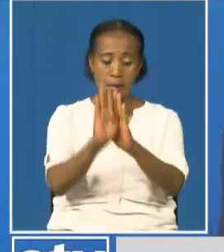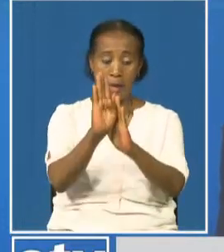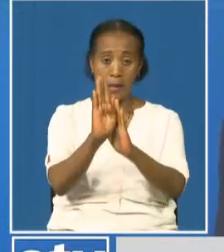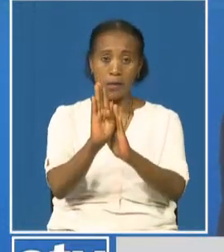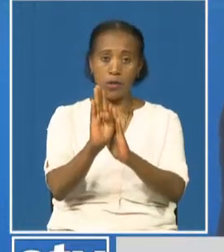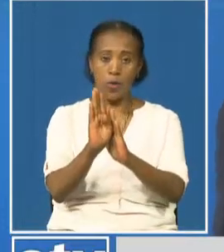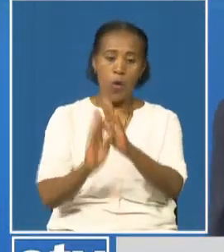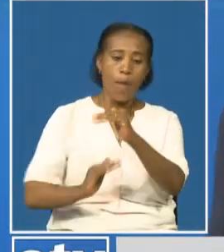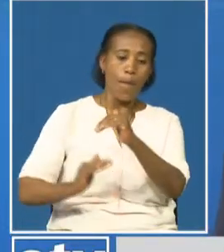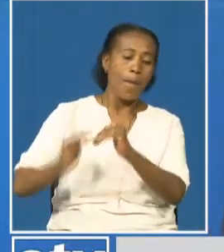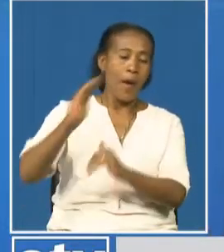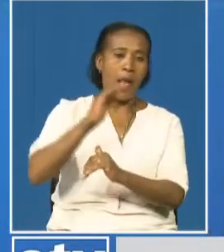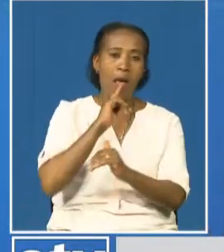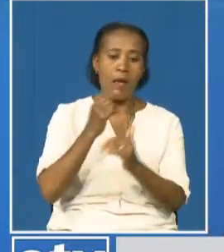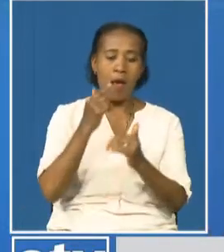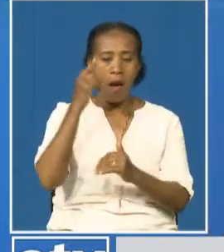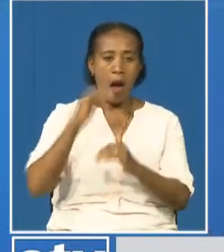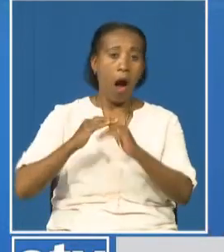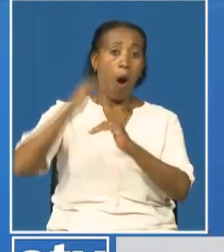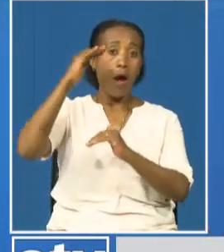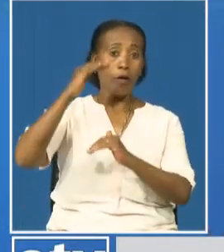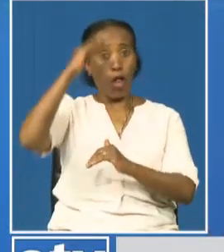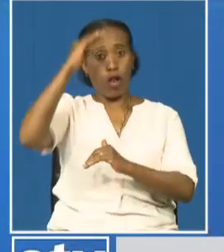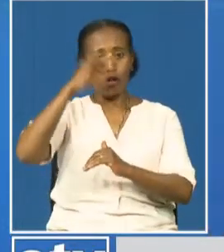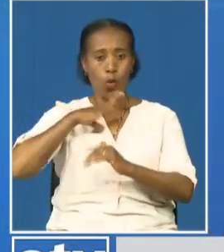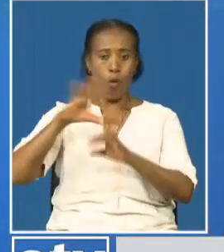ከድገታቸው በላይ አዋቂ አድርጎ